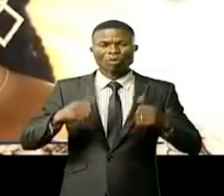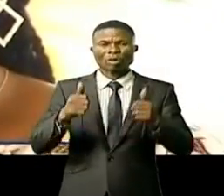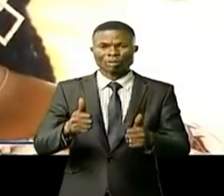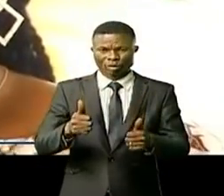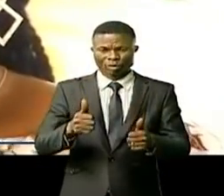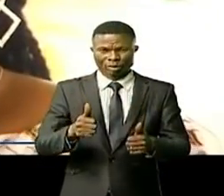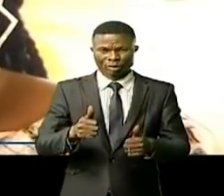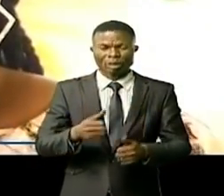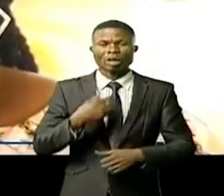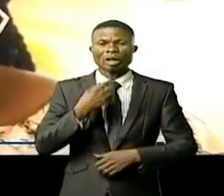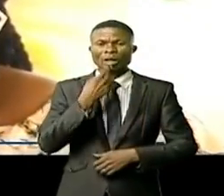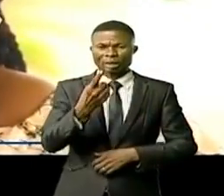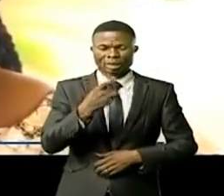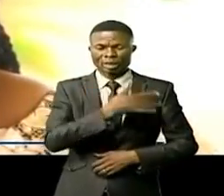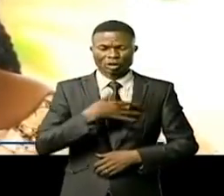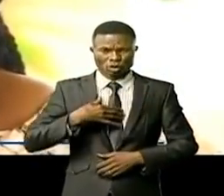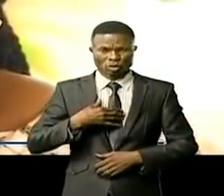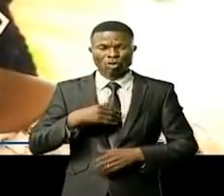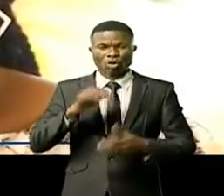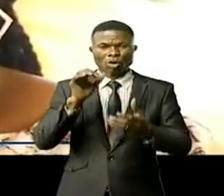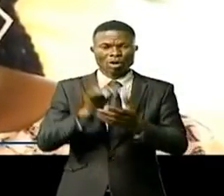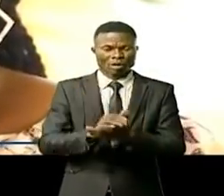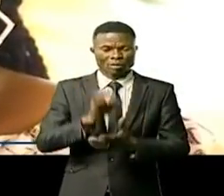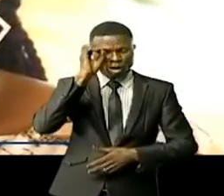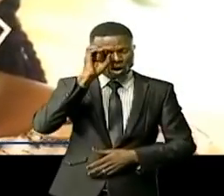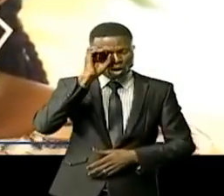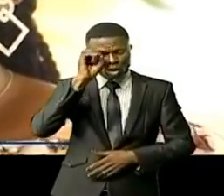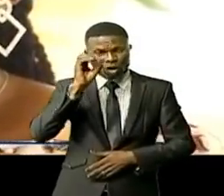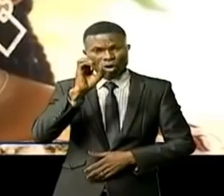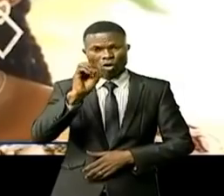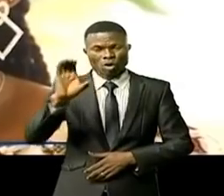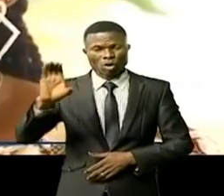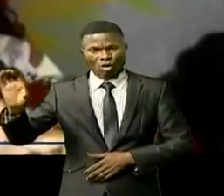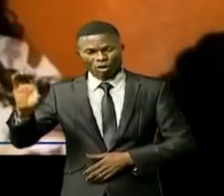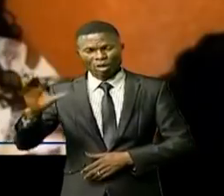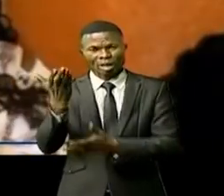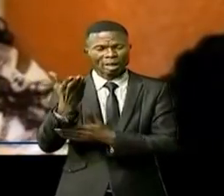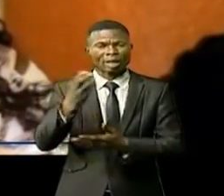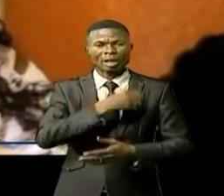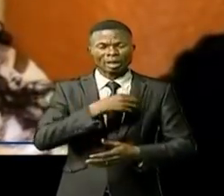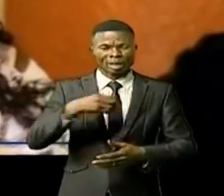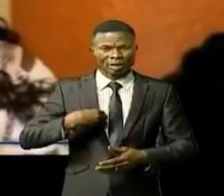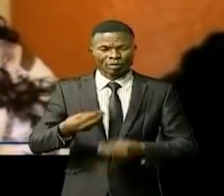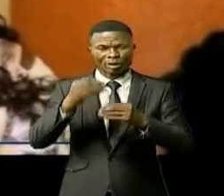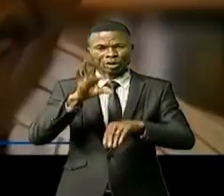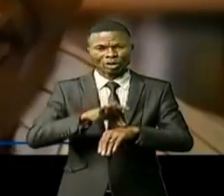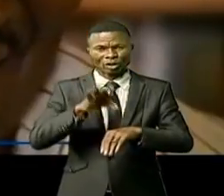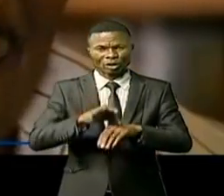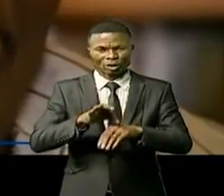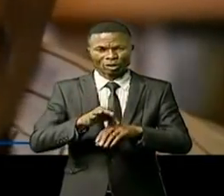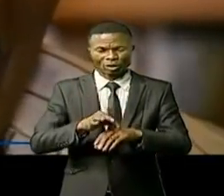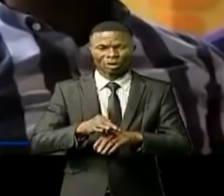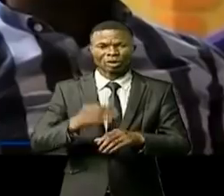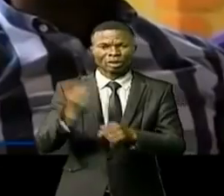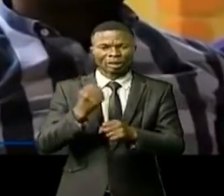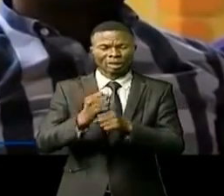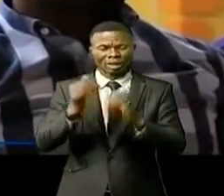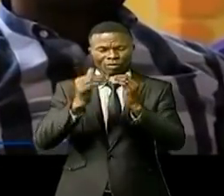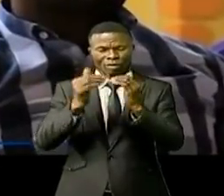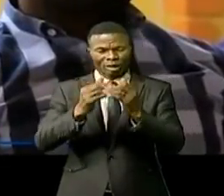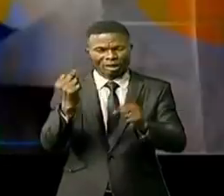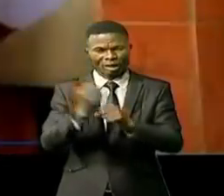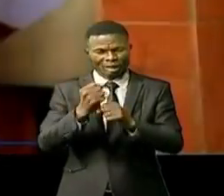Parlant au nom des femmes de l'OCC, Diane Ouacha invite ses semblables à privilégier la méritocratie dans leur savoir-faire et